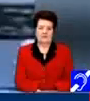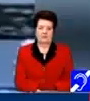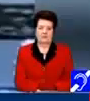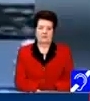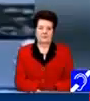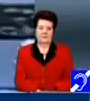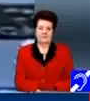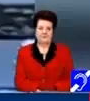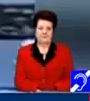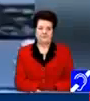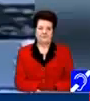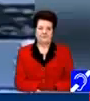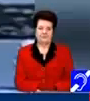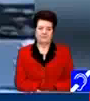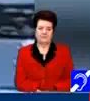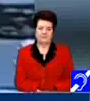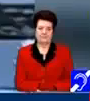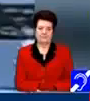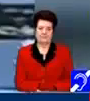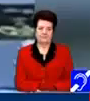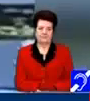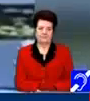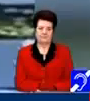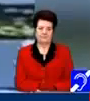la un colț de masă flânt.